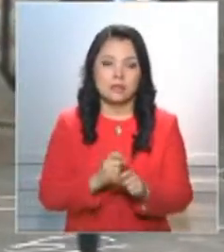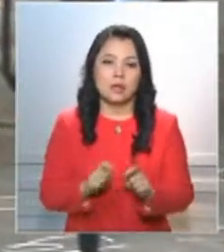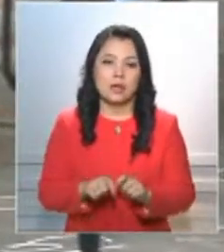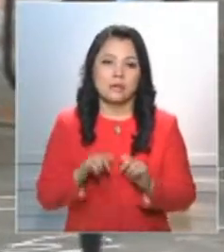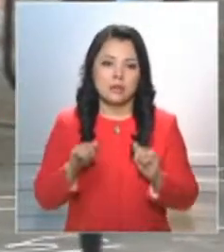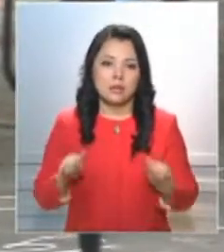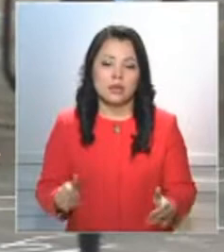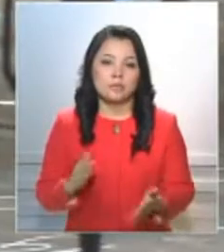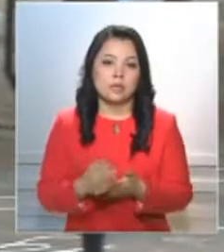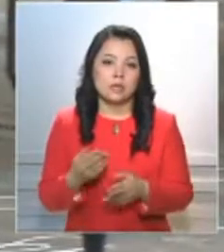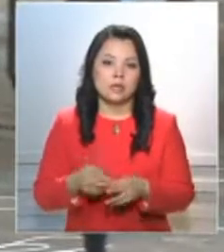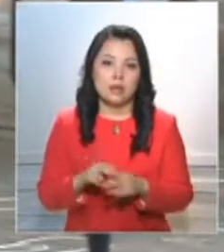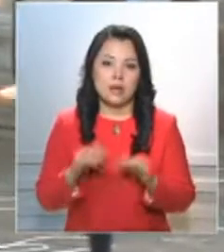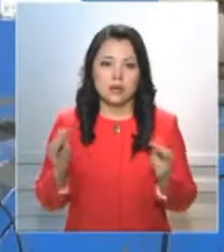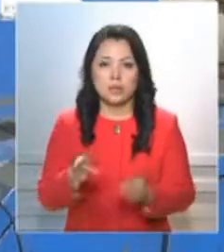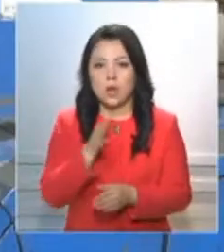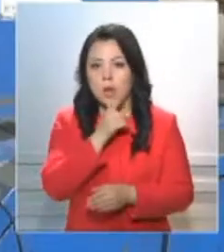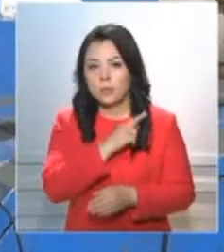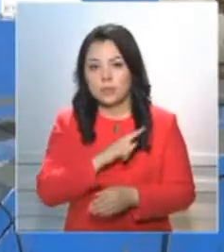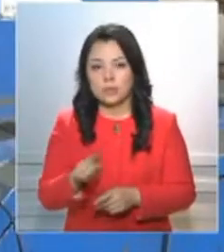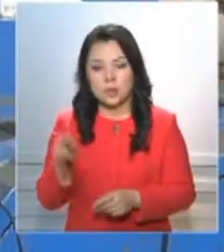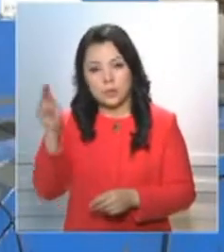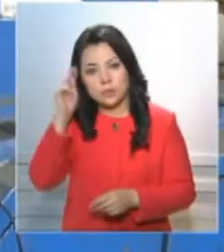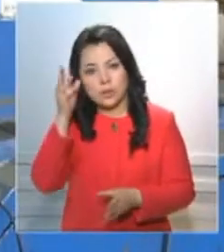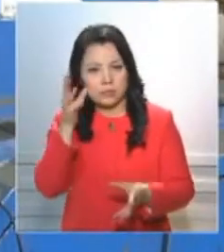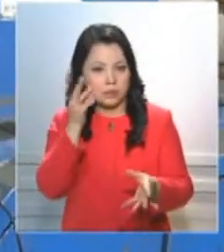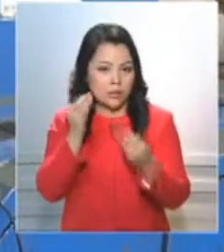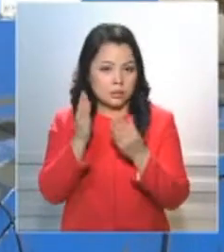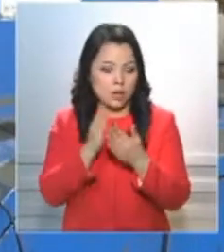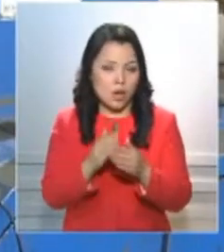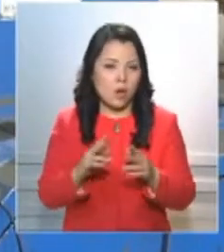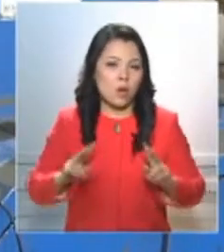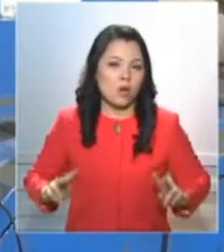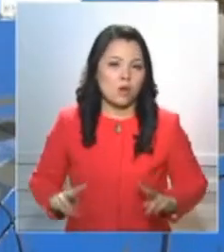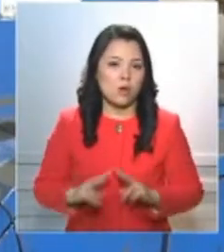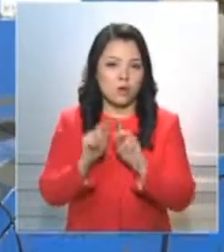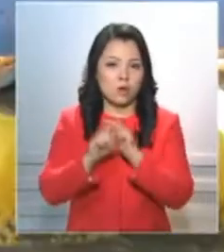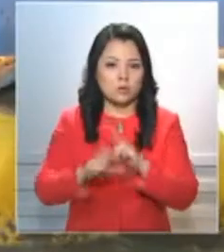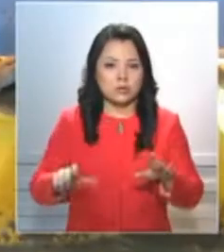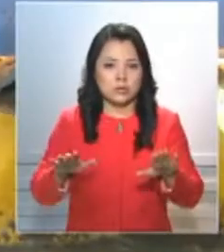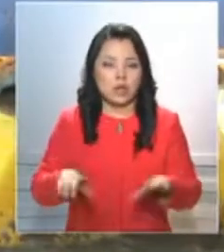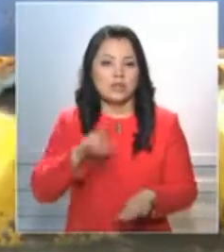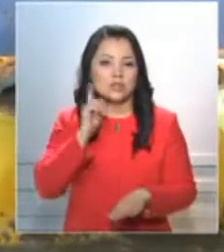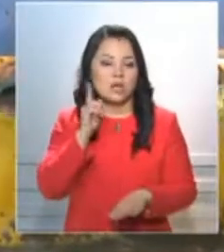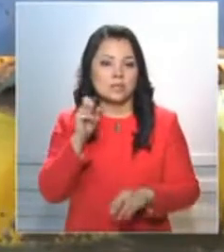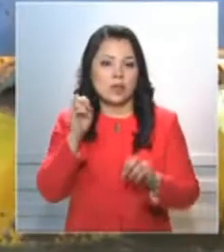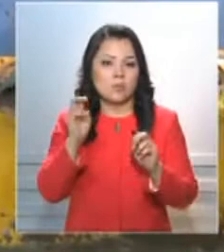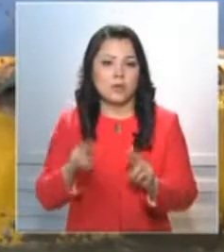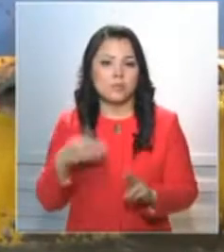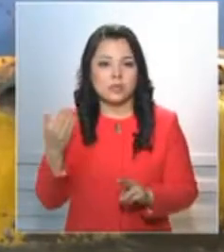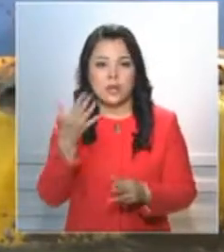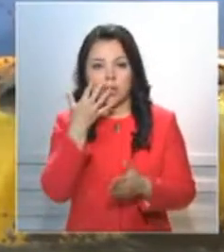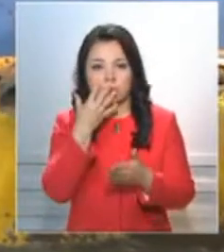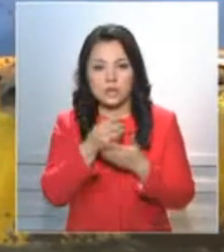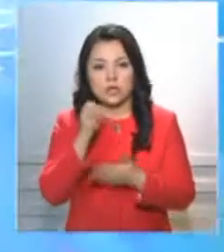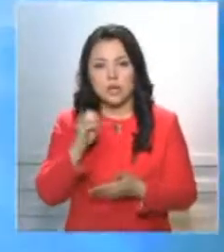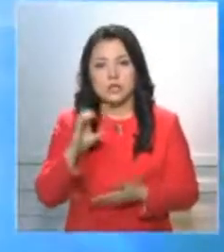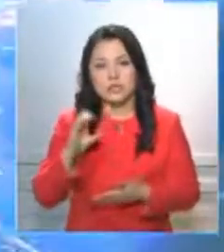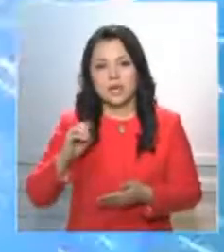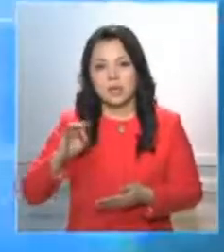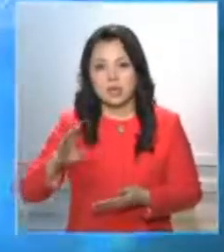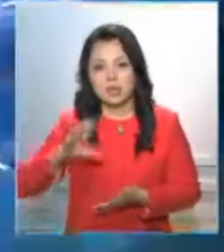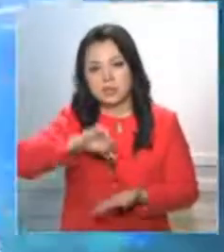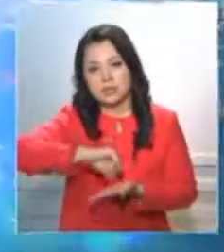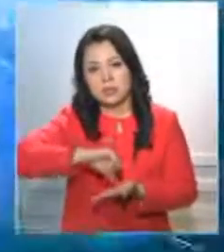басқаруды жұмысшылар қысқа мерзімде үйреніп алды. Теміртау техникалық колледжінің түлегі жас маман сержант Селиков үшін дәнекерлеу қондырғысының қыр-сырын меңгеру